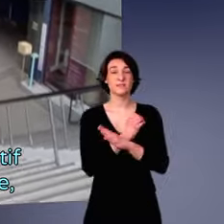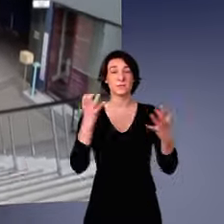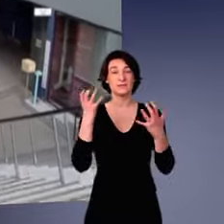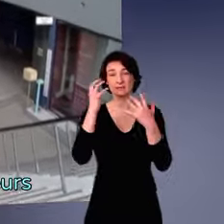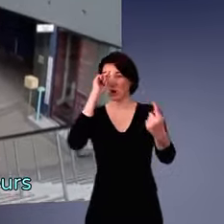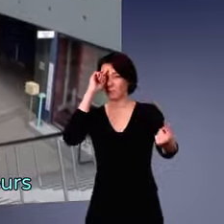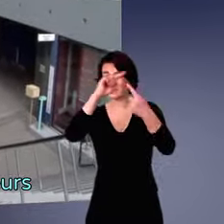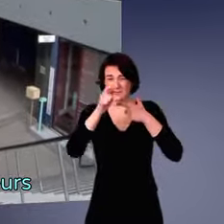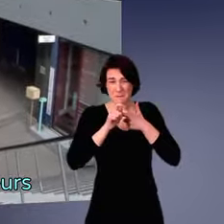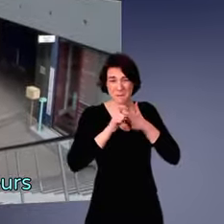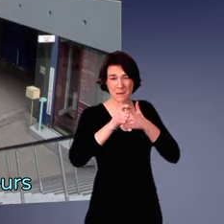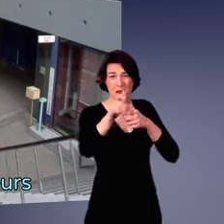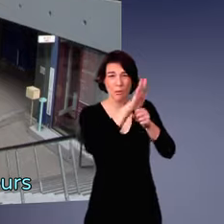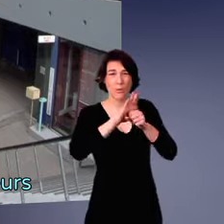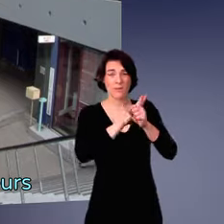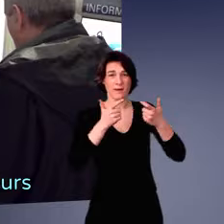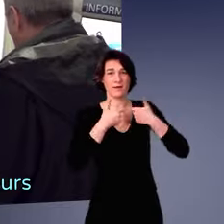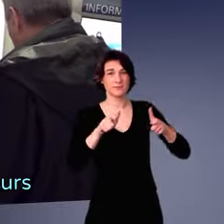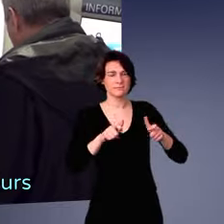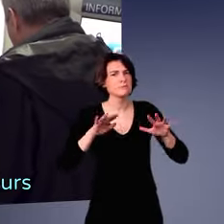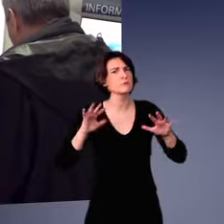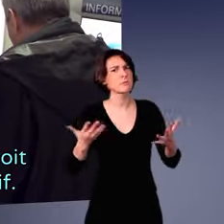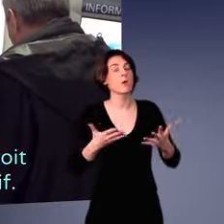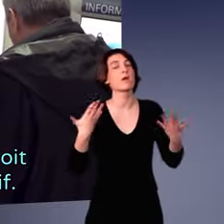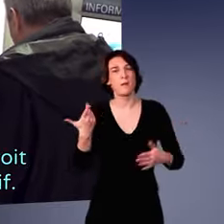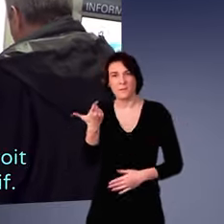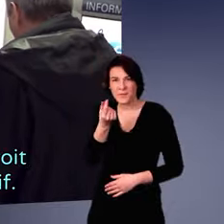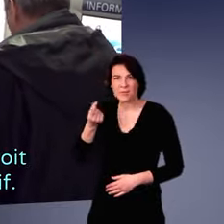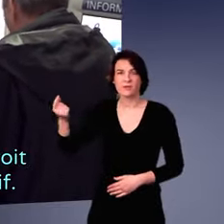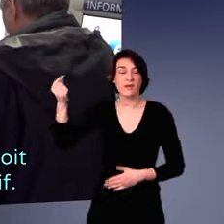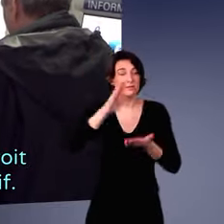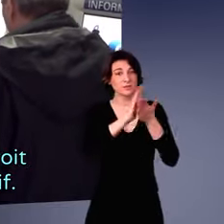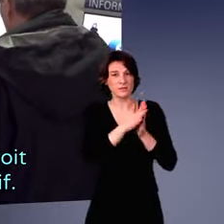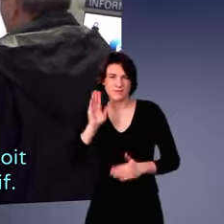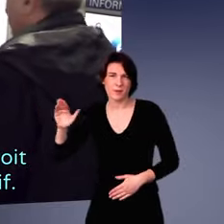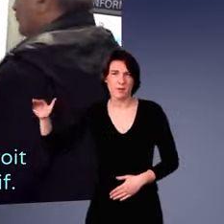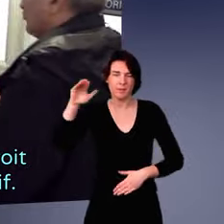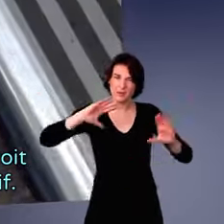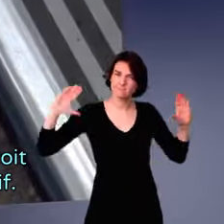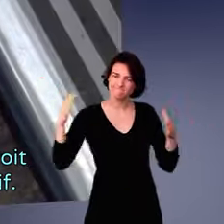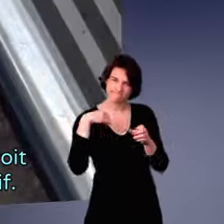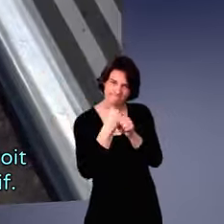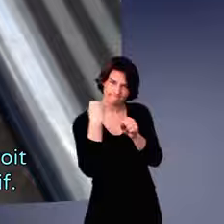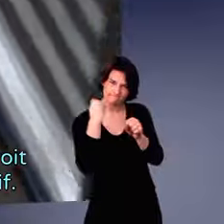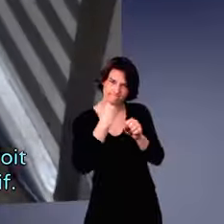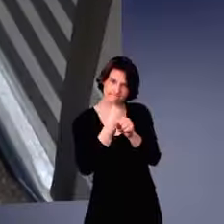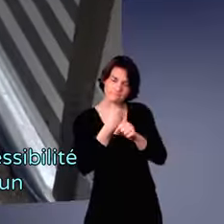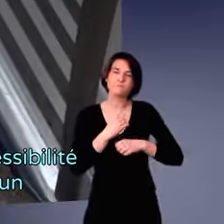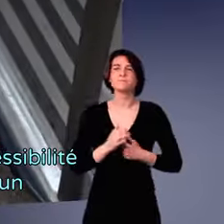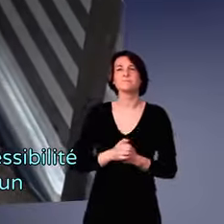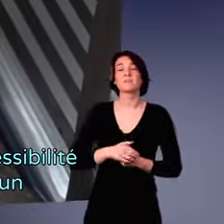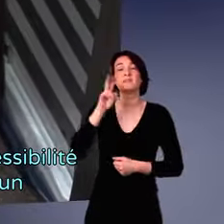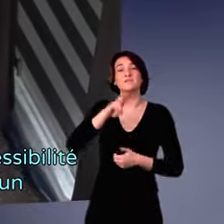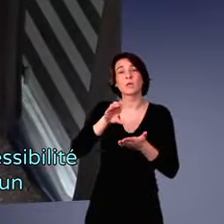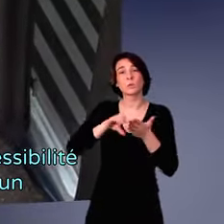totale ticoo a donc décidé de mobiliser tous les acteurs et de travailler en lien étroit avec le secteur associatif la